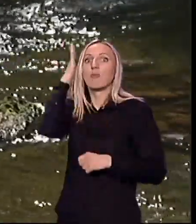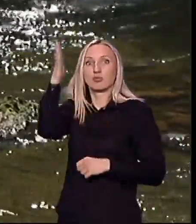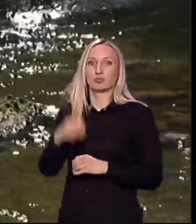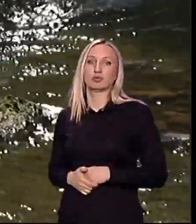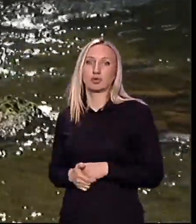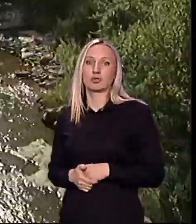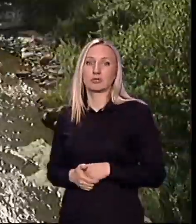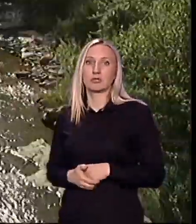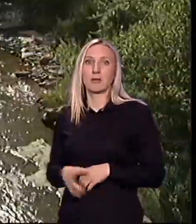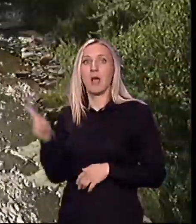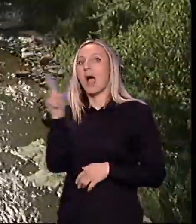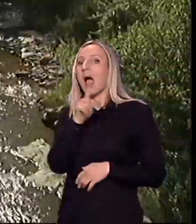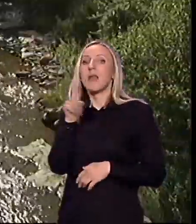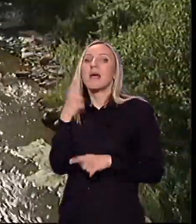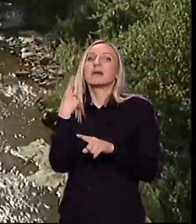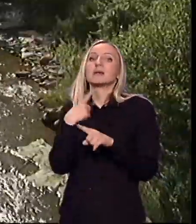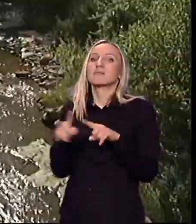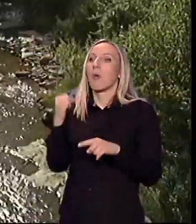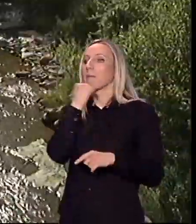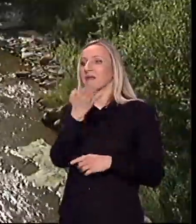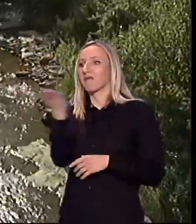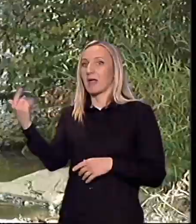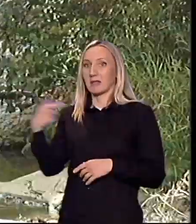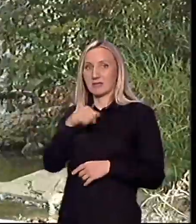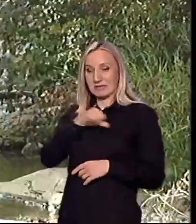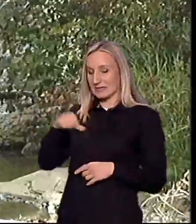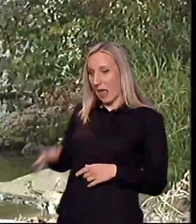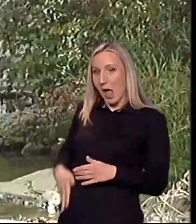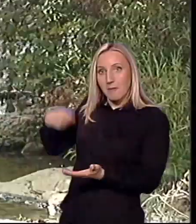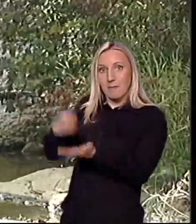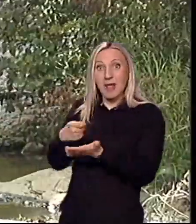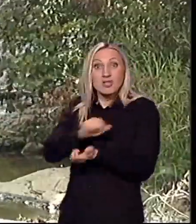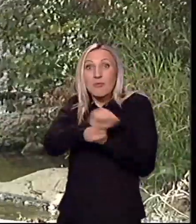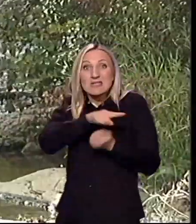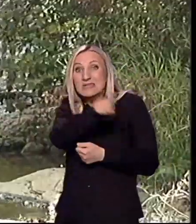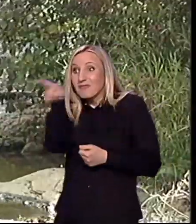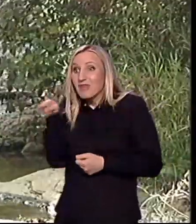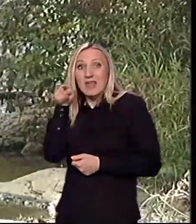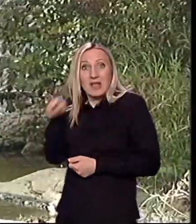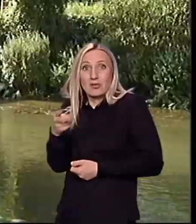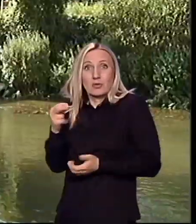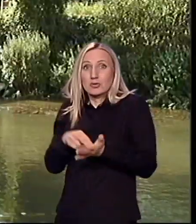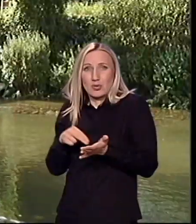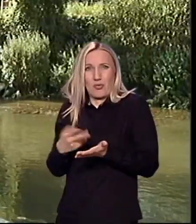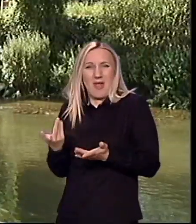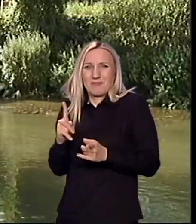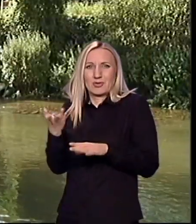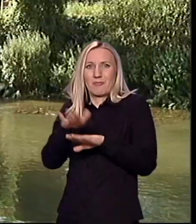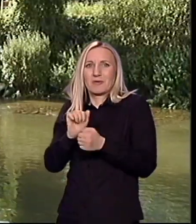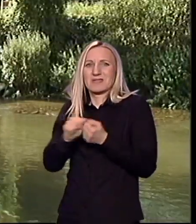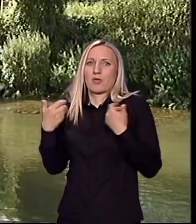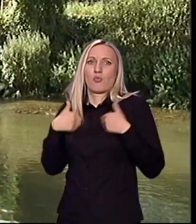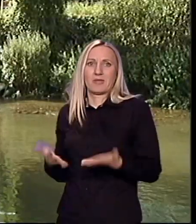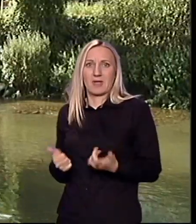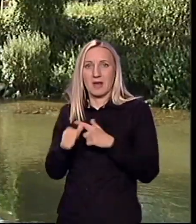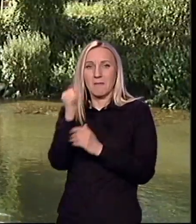a ne da za račun privatnika mi sami svojih džepova platimo neku minornu struju koja ne može pokriti ni jedan od svih tih gubitaka,